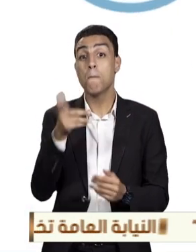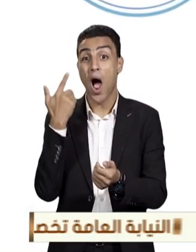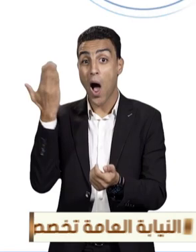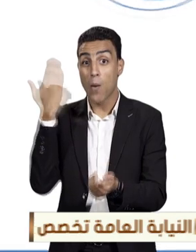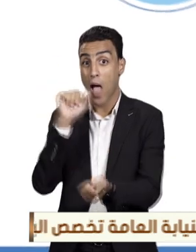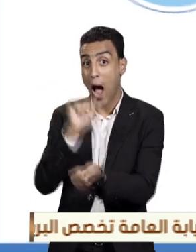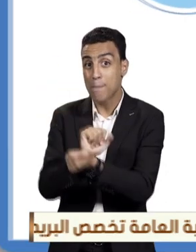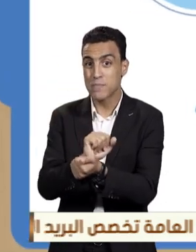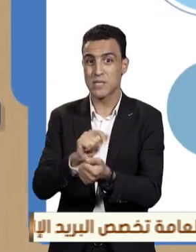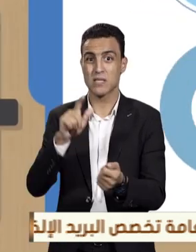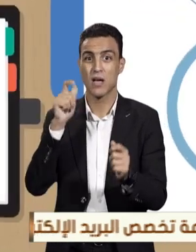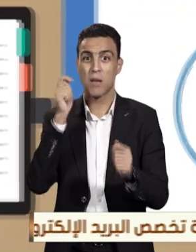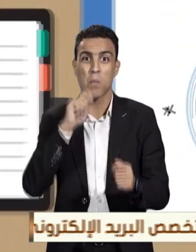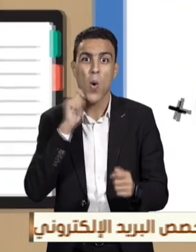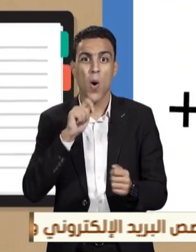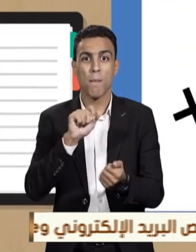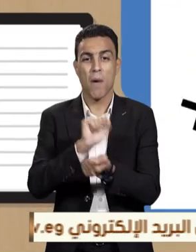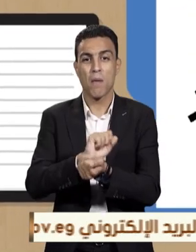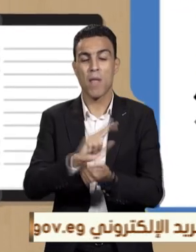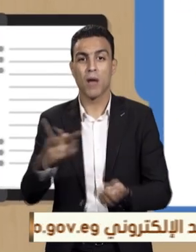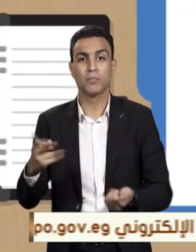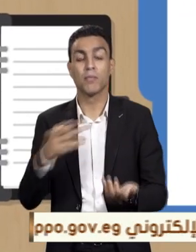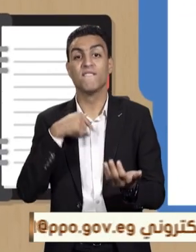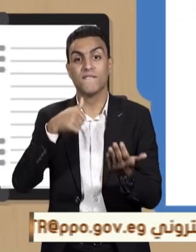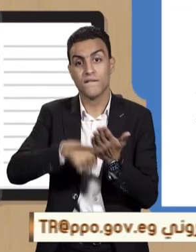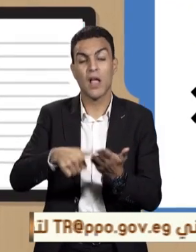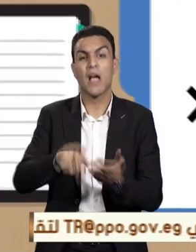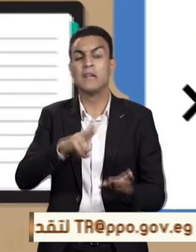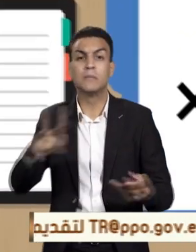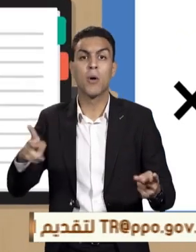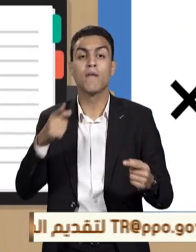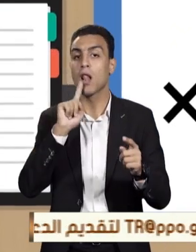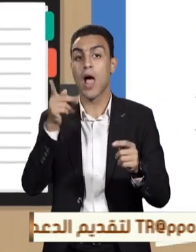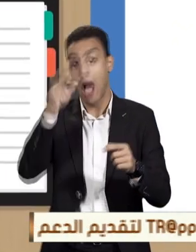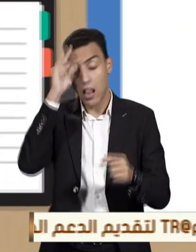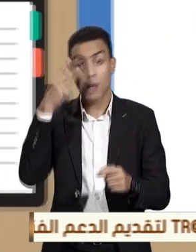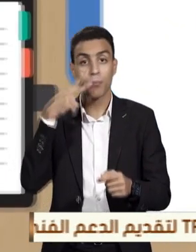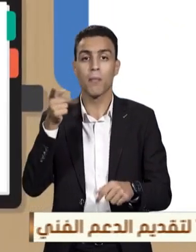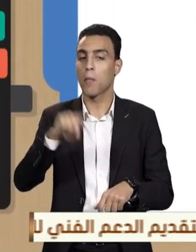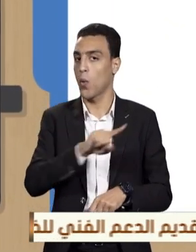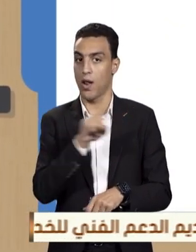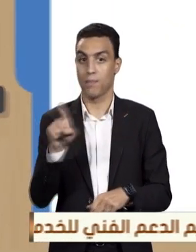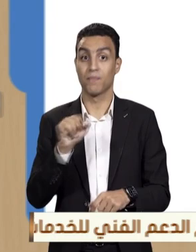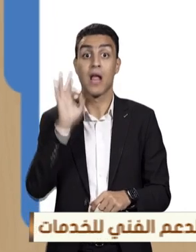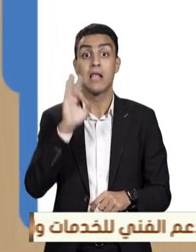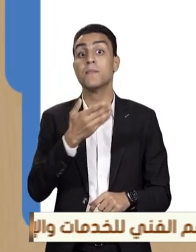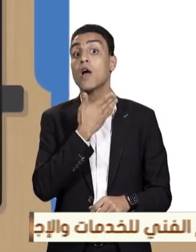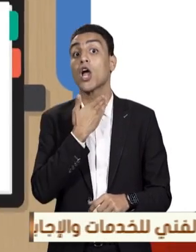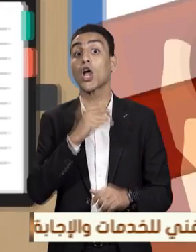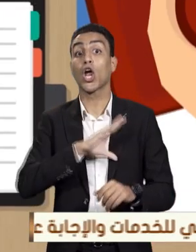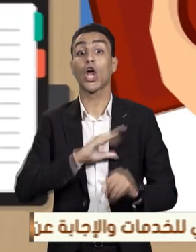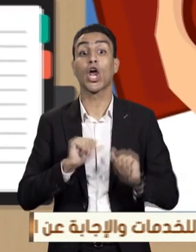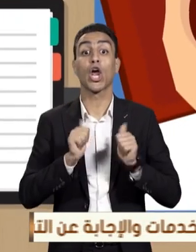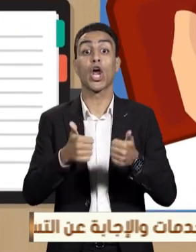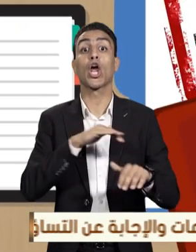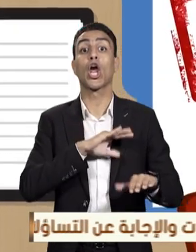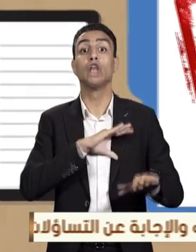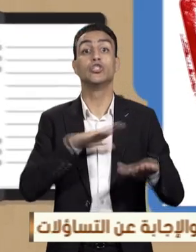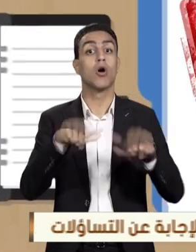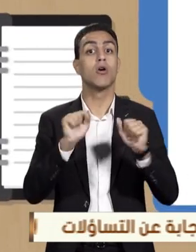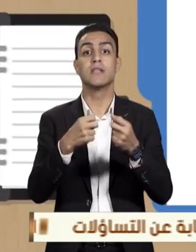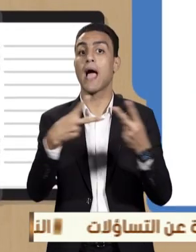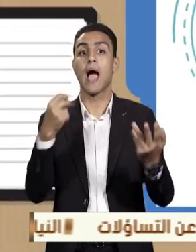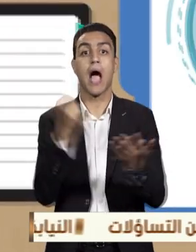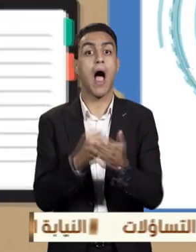في جناية أو جريمة مخلة بالشرف أو الأمانة ولو كان قد رد إليه اعتباره، أن يكون قد أدى الخدمة العسكرية أو أعفي